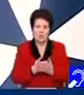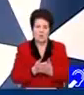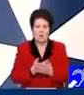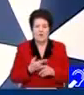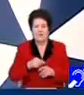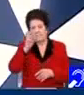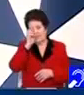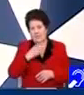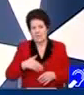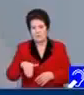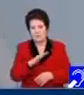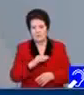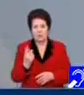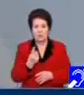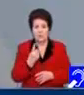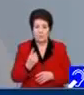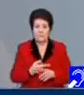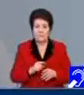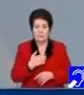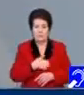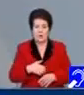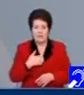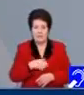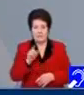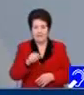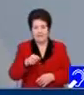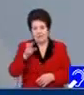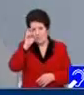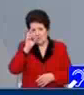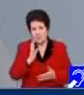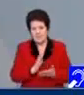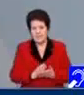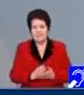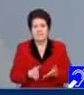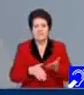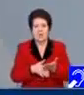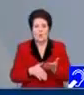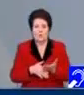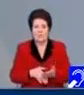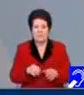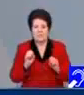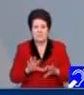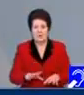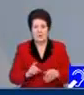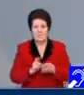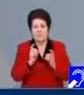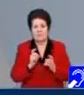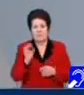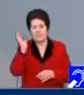neutralitatea țării noastre. Unul din obiectivele importante ale guvernului este să contribuie la rezolvarea